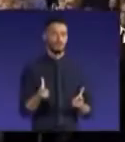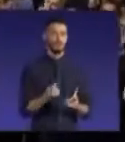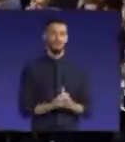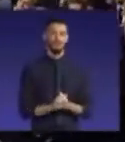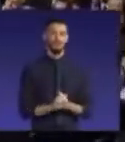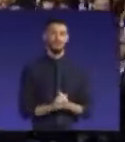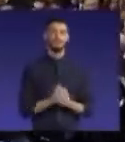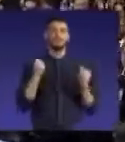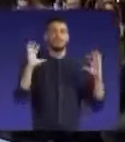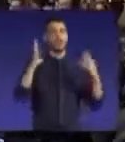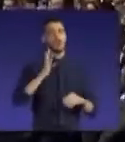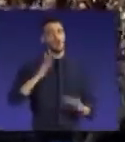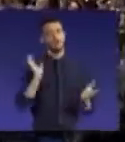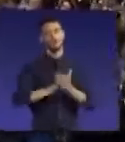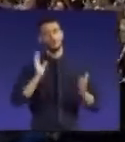Πράγματι.